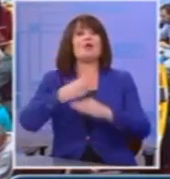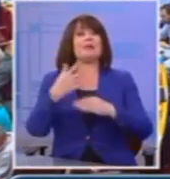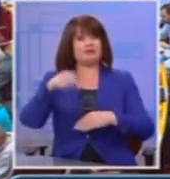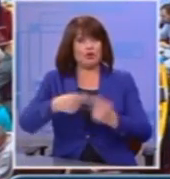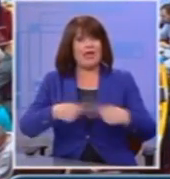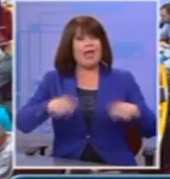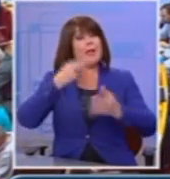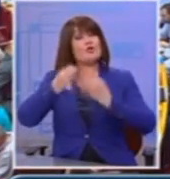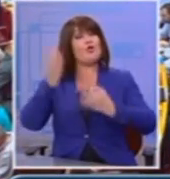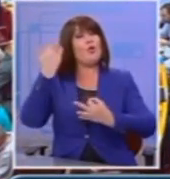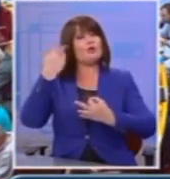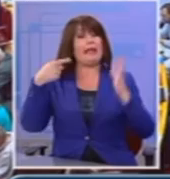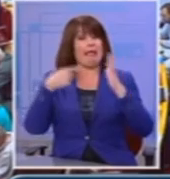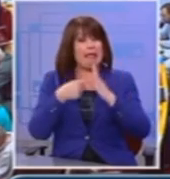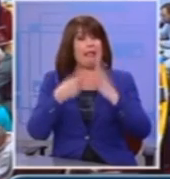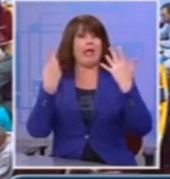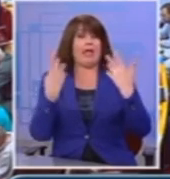την αίθουσα, το